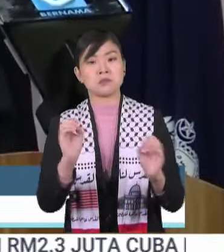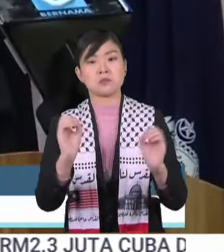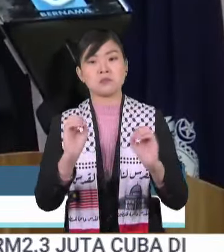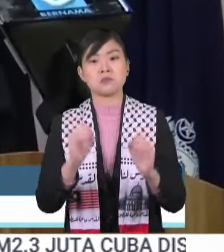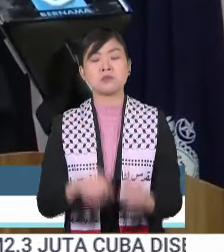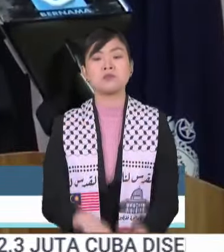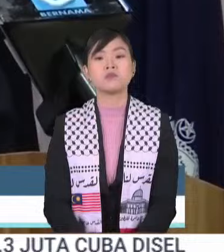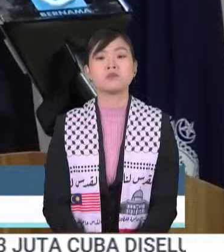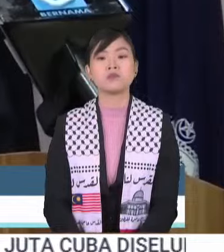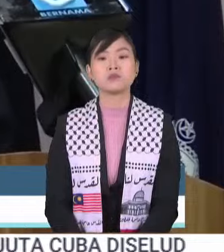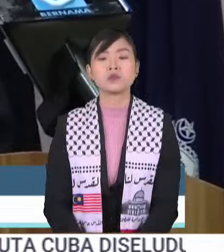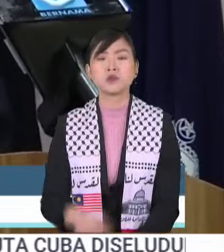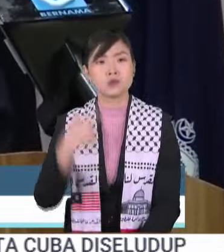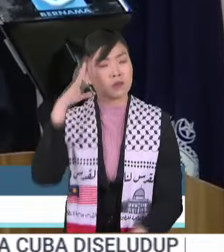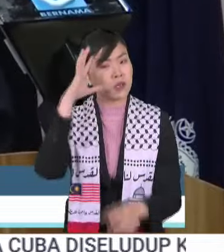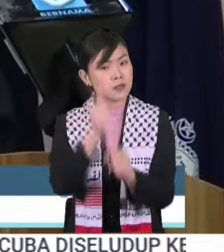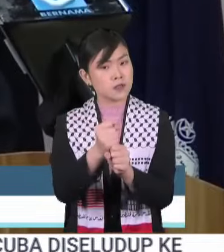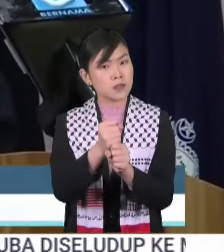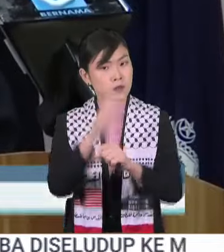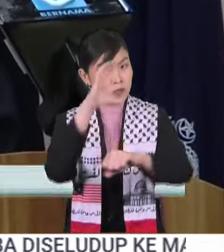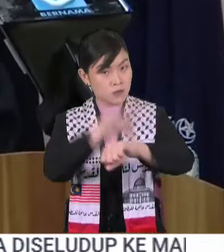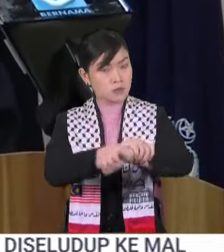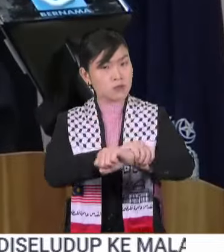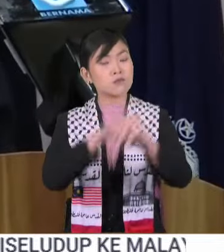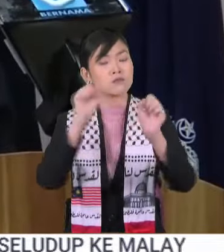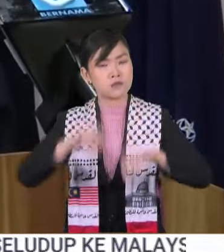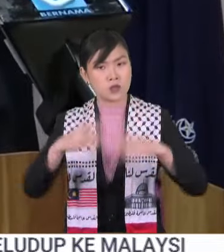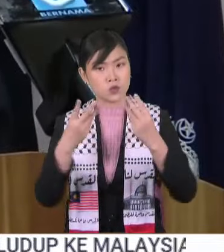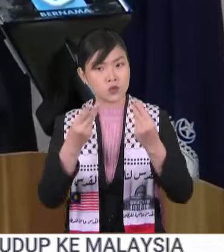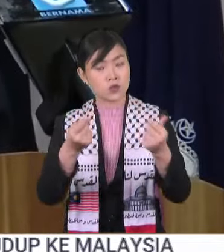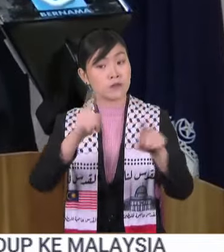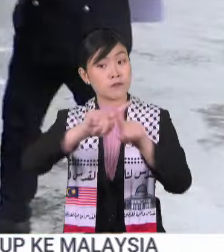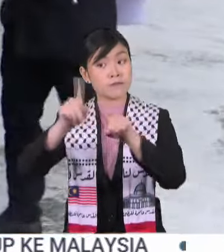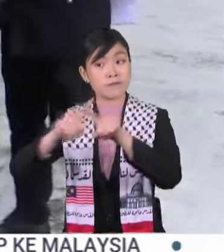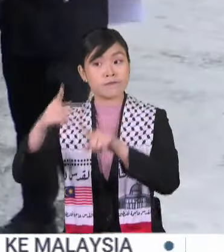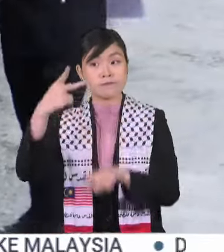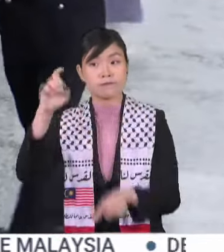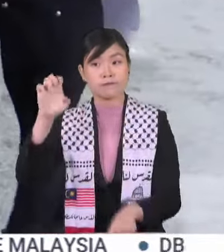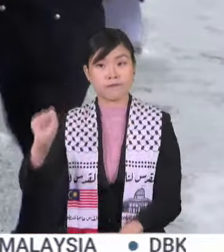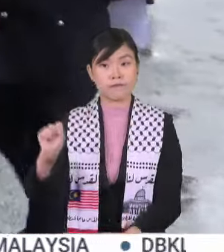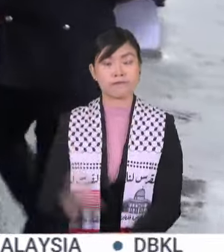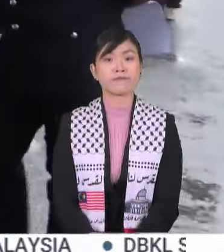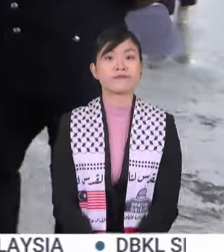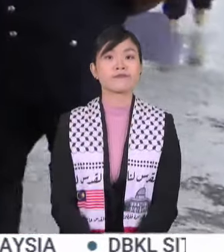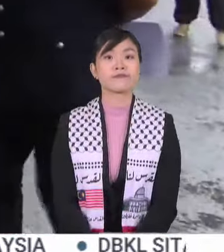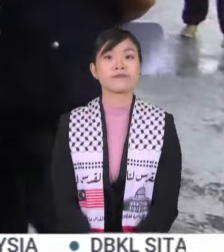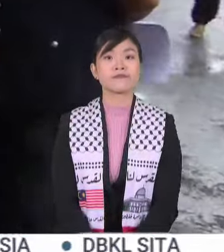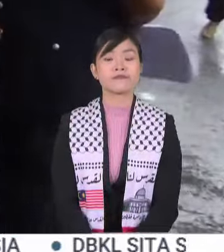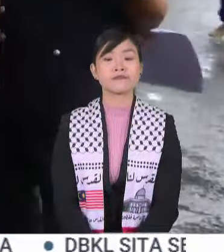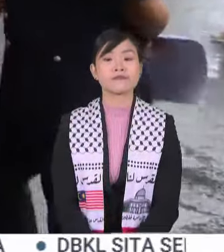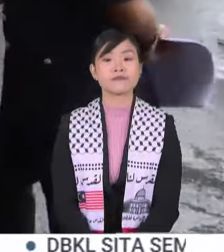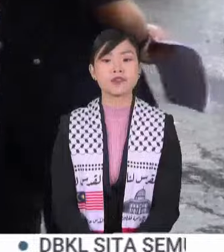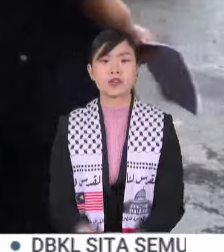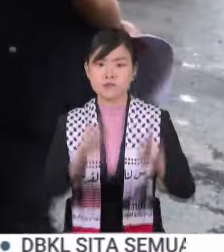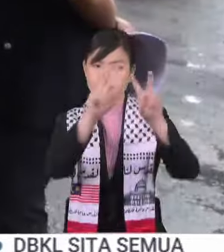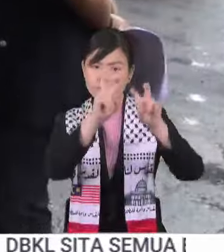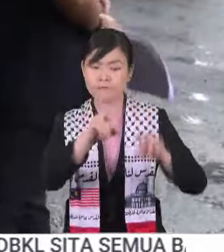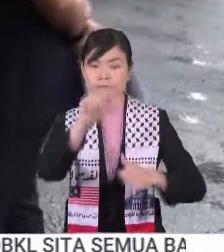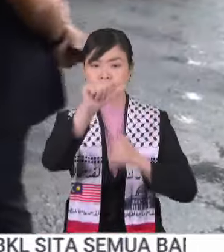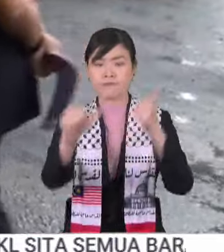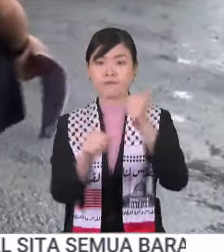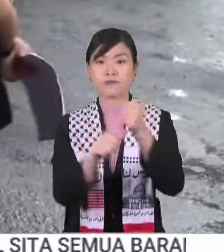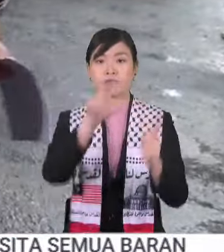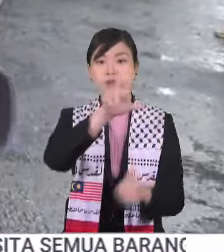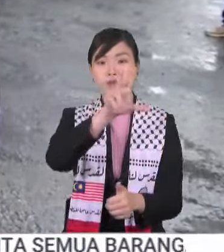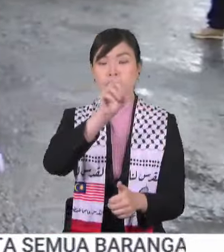dapat identiti dan kita percaya dengan tangkapan ni mungkin boleh menyelesaikan banyak kes lain kes siasat mengikut seksyen